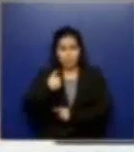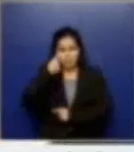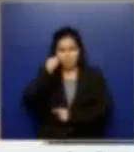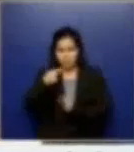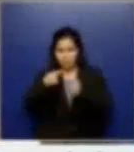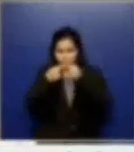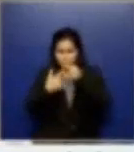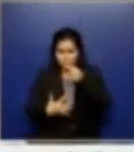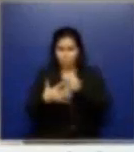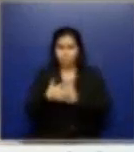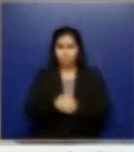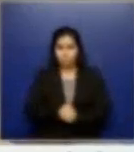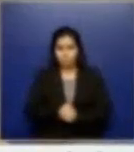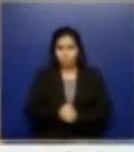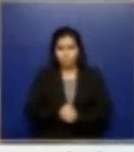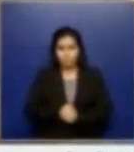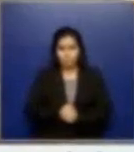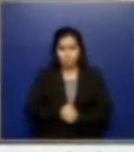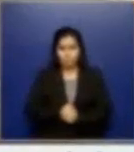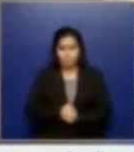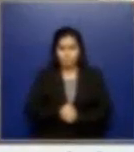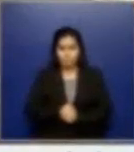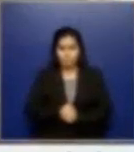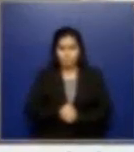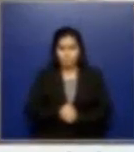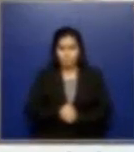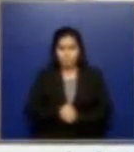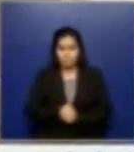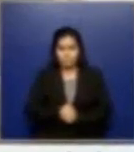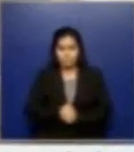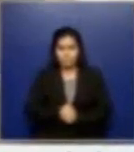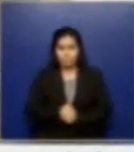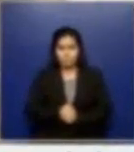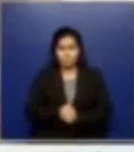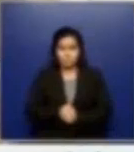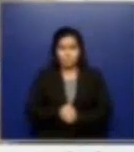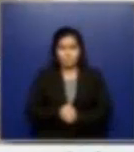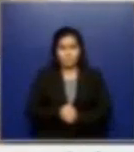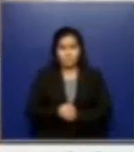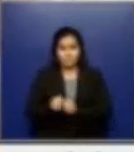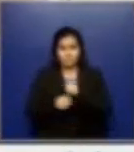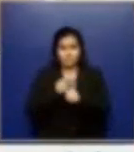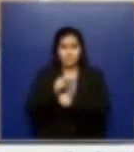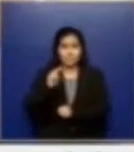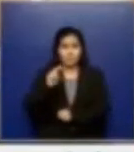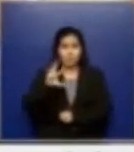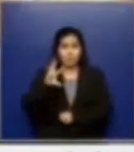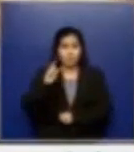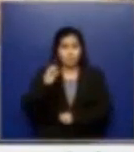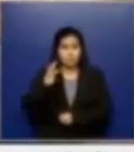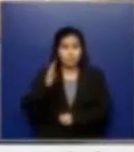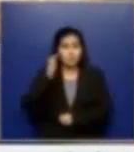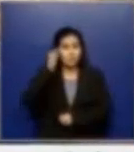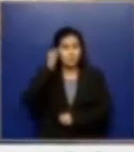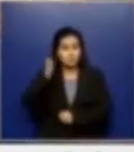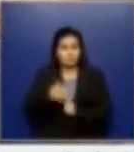ดาแล้วที่ในที่สุดท่านประธานที่เคารพครับในปี64ก็จะเป็นปีซึ่งหล